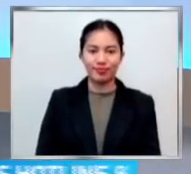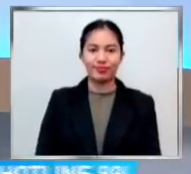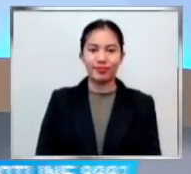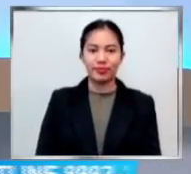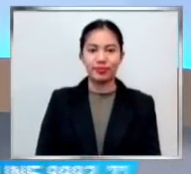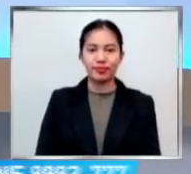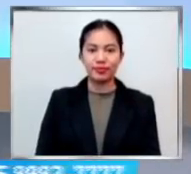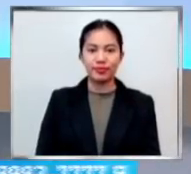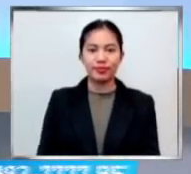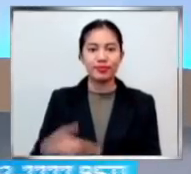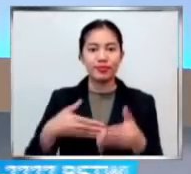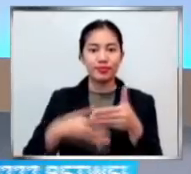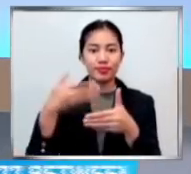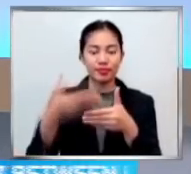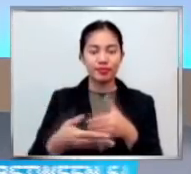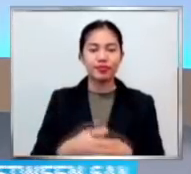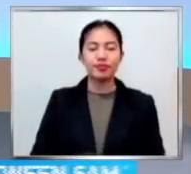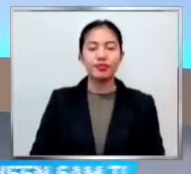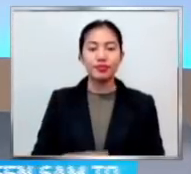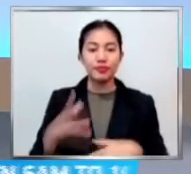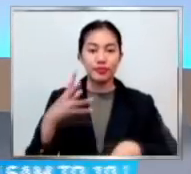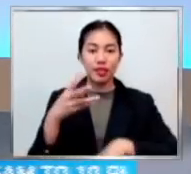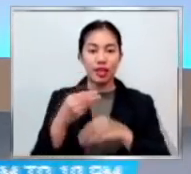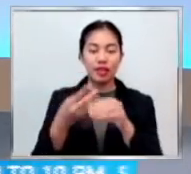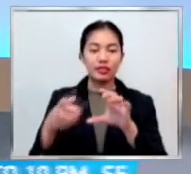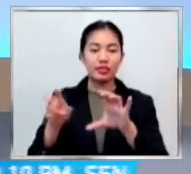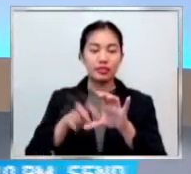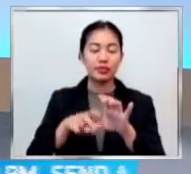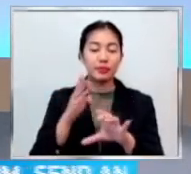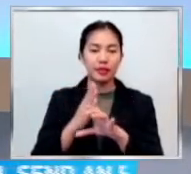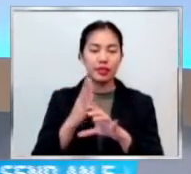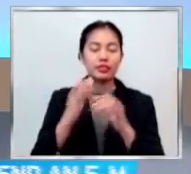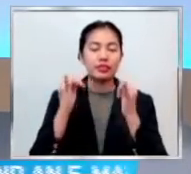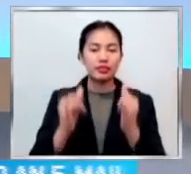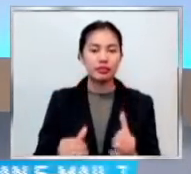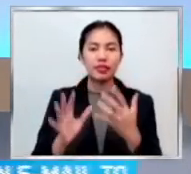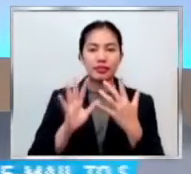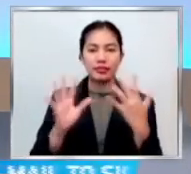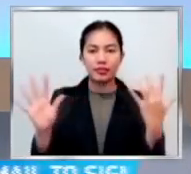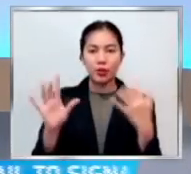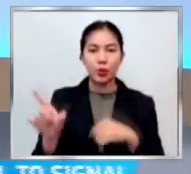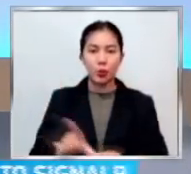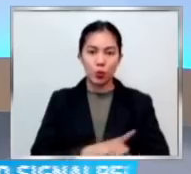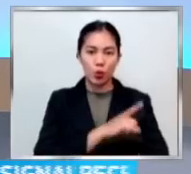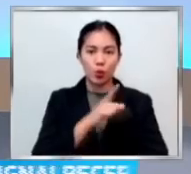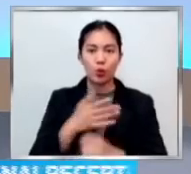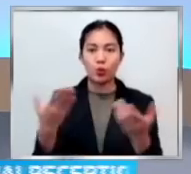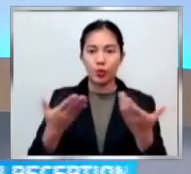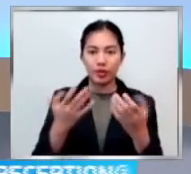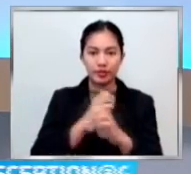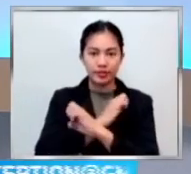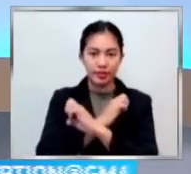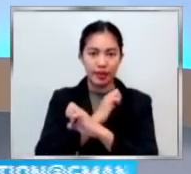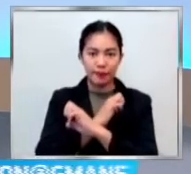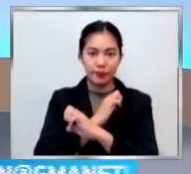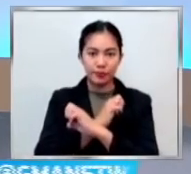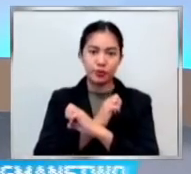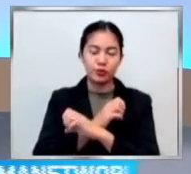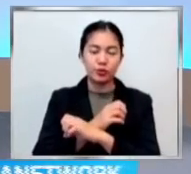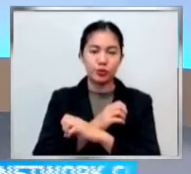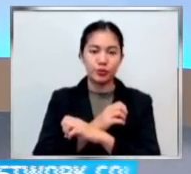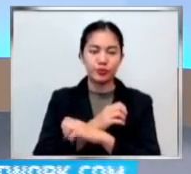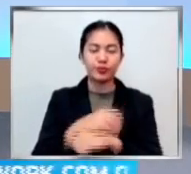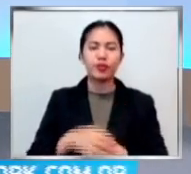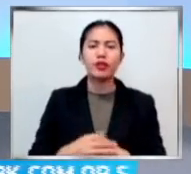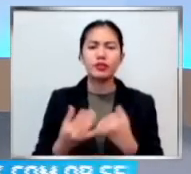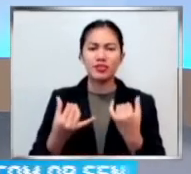Dinagdagan man ang kapasidad sa mga bus, mahaba pa rin ang pila sa sakayan sa EDSA Monumento. Ang panawagan ng mga commuter, agahan ang alis ng mga